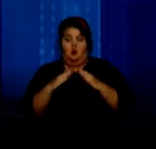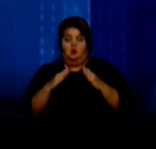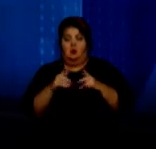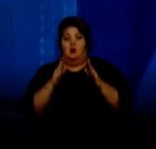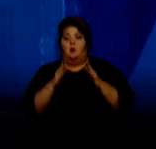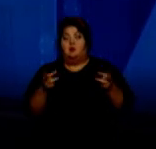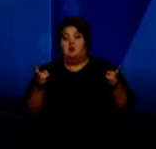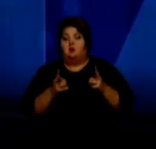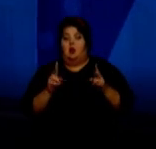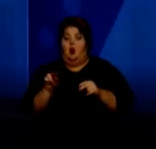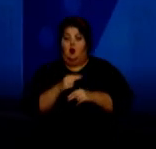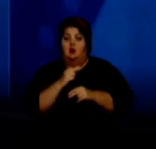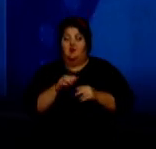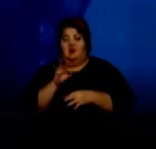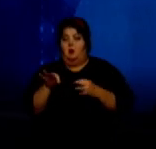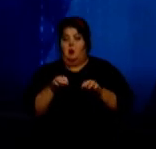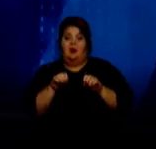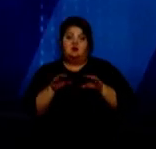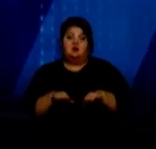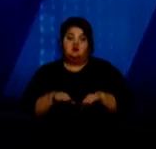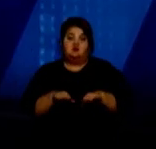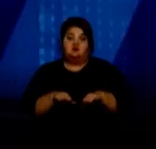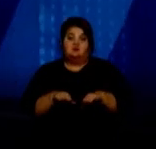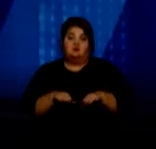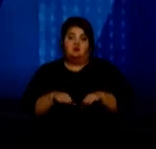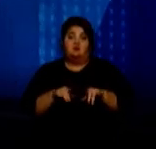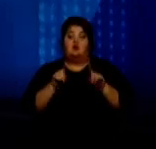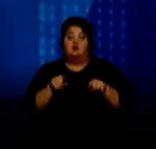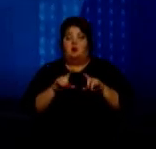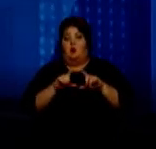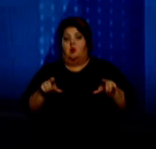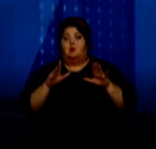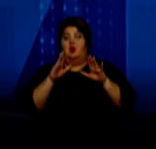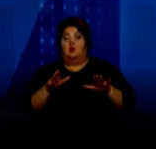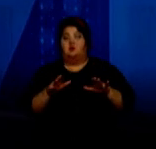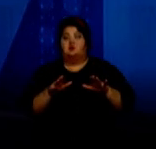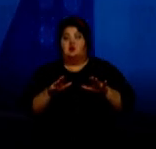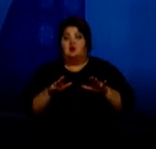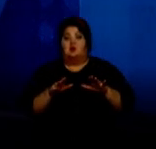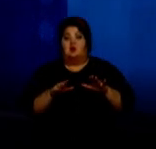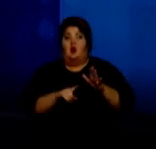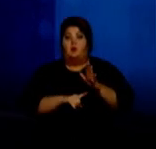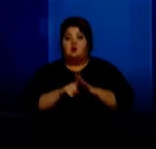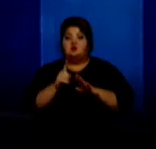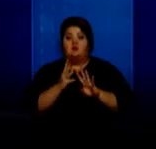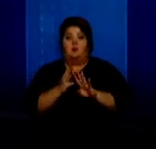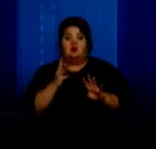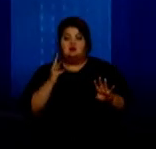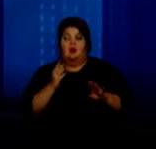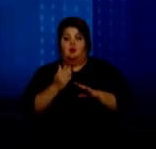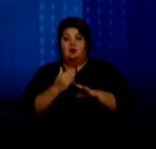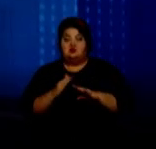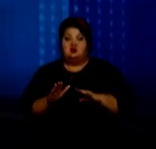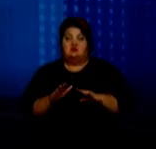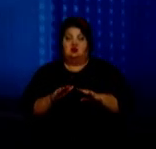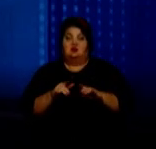потребувати коригування проєктних рішень. Тому об'єкт буде запускатись пусковими комплексами, чергами, частинами, тому